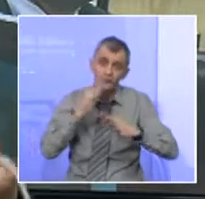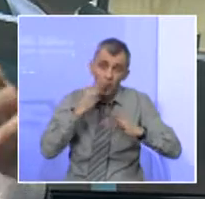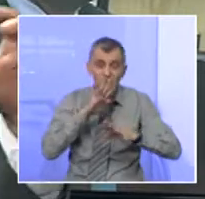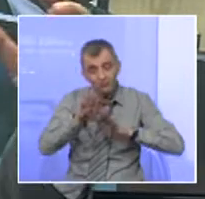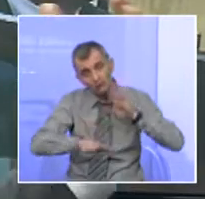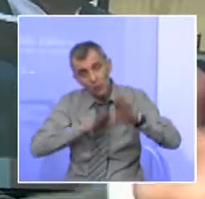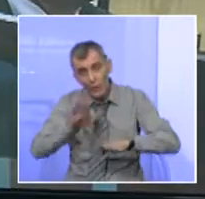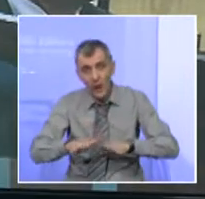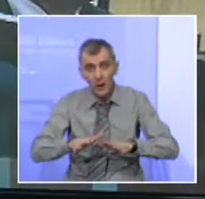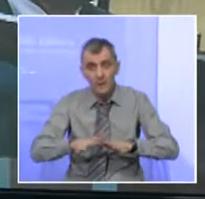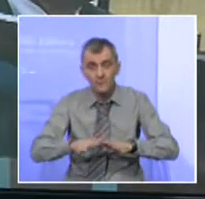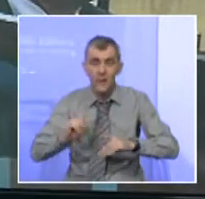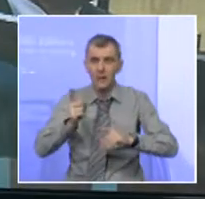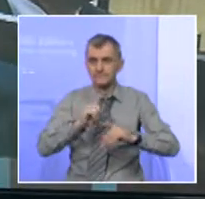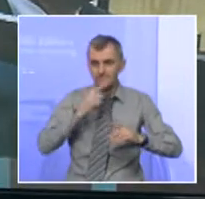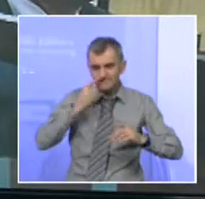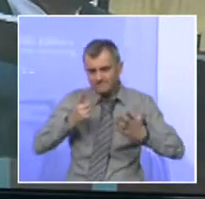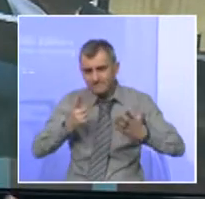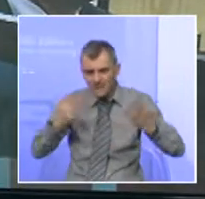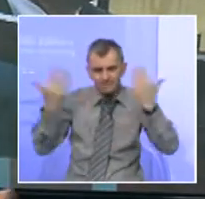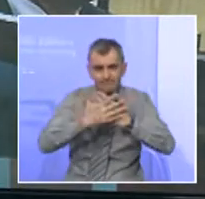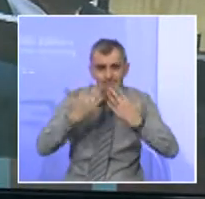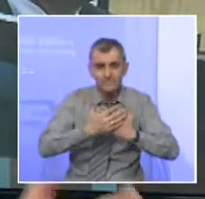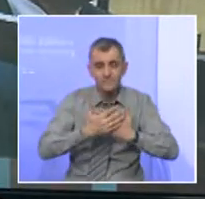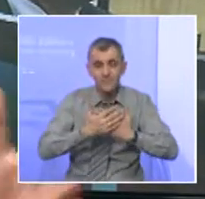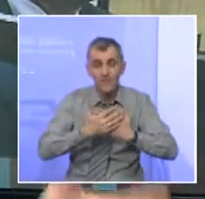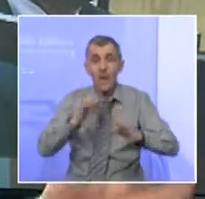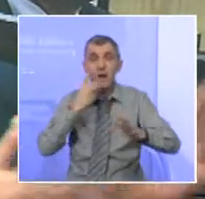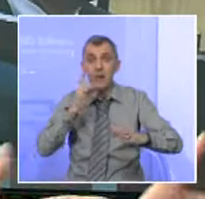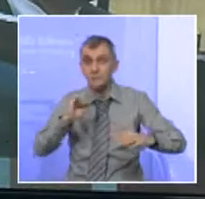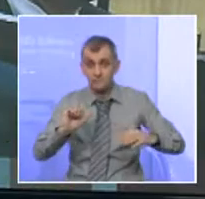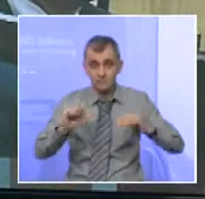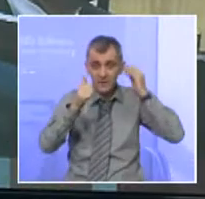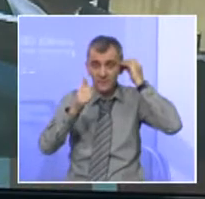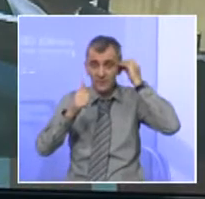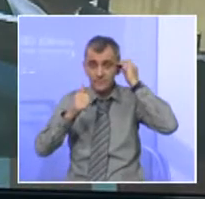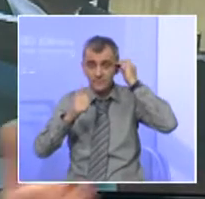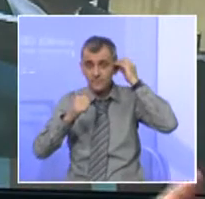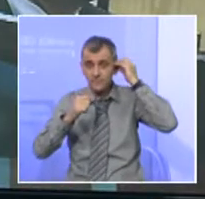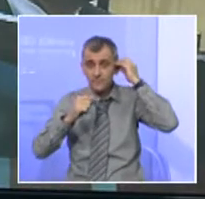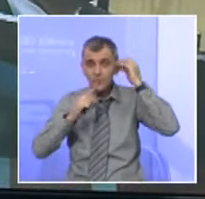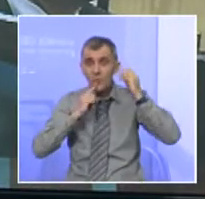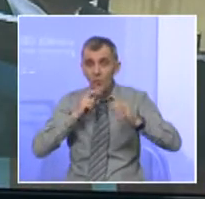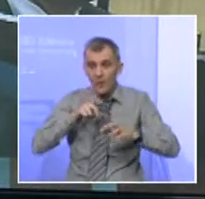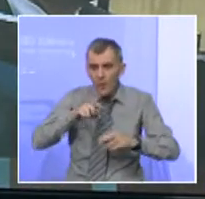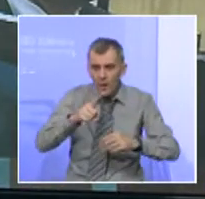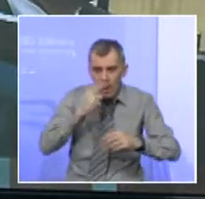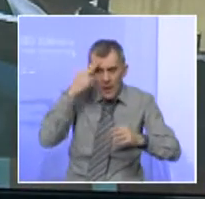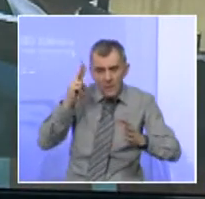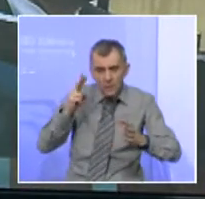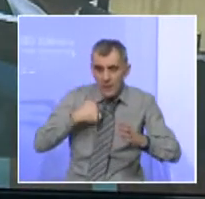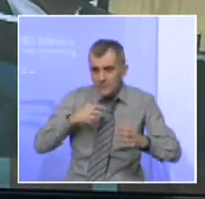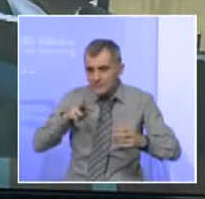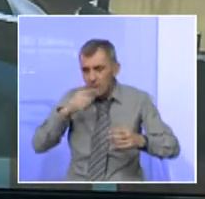koraka, nesnalaženja, ali kad ste prvi koji kroči neistraženom teritorijom,